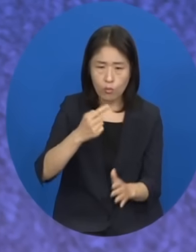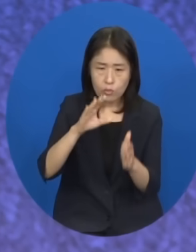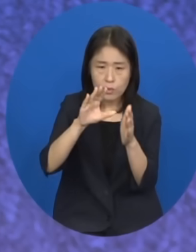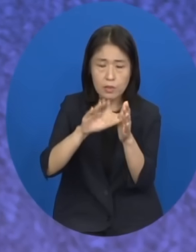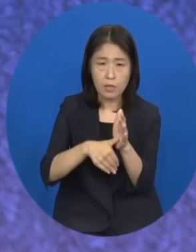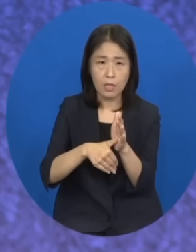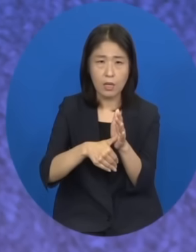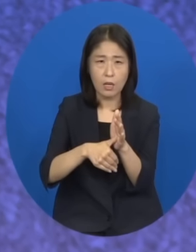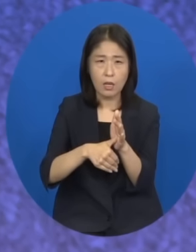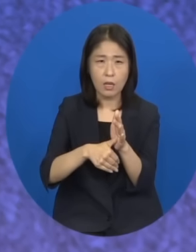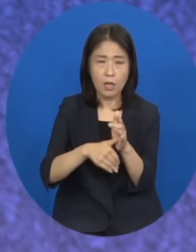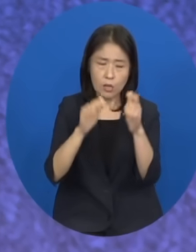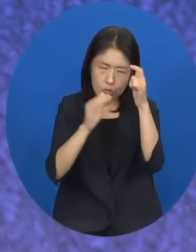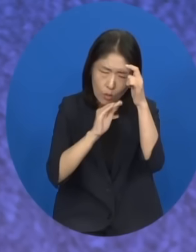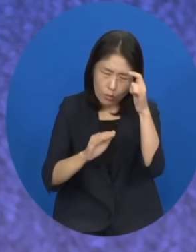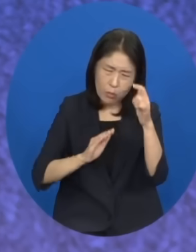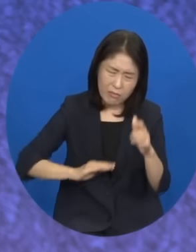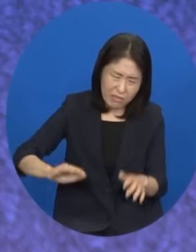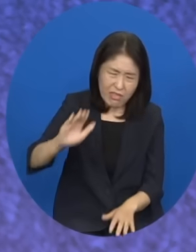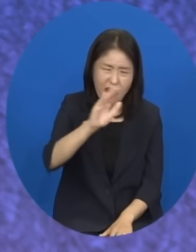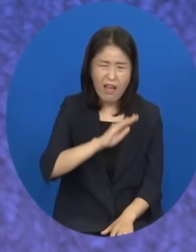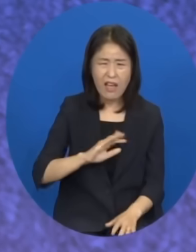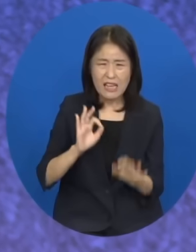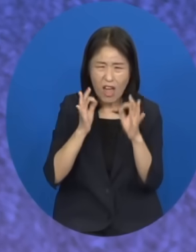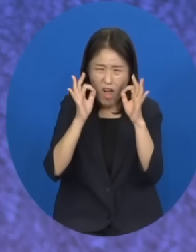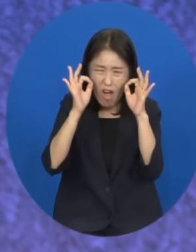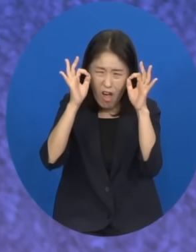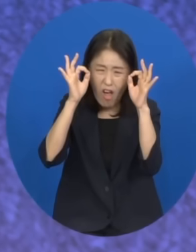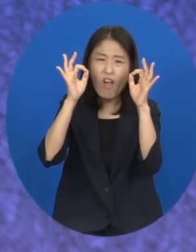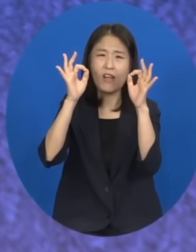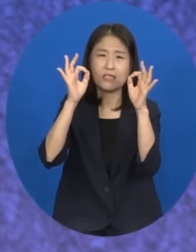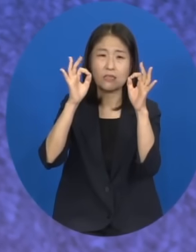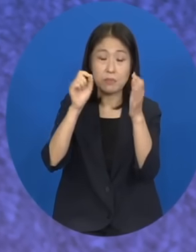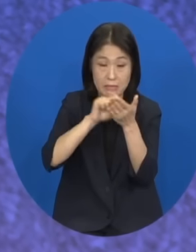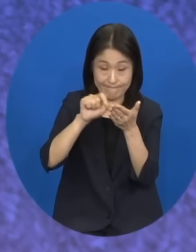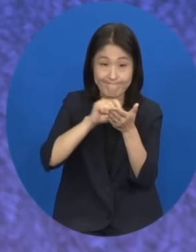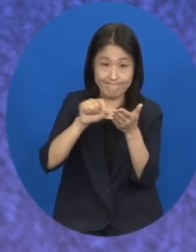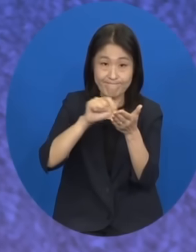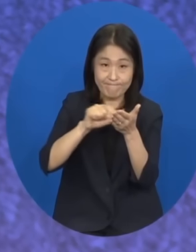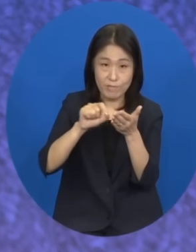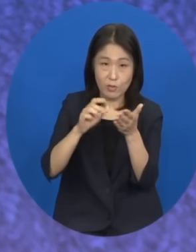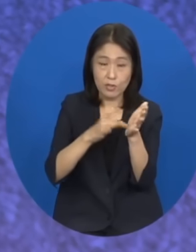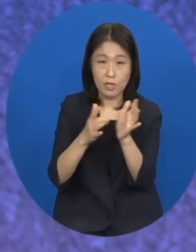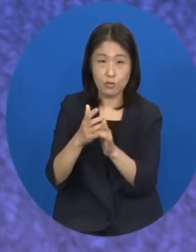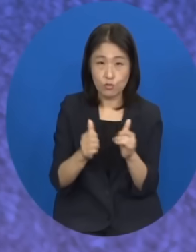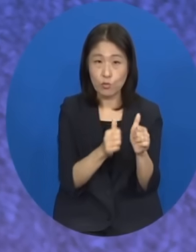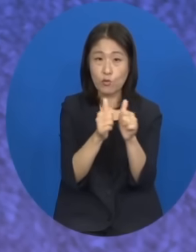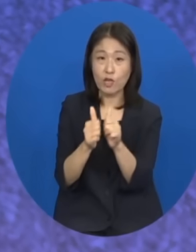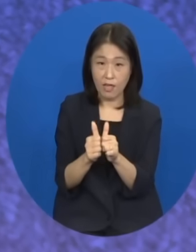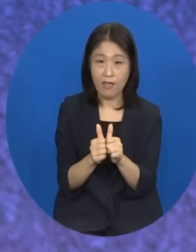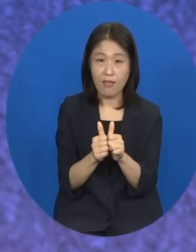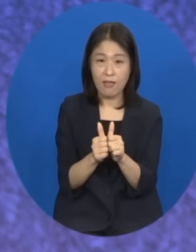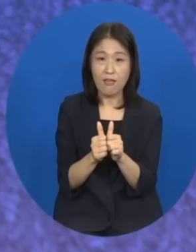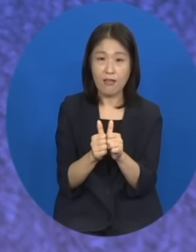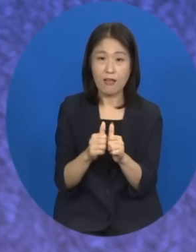선한목자교회 교인들은 다 열심히 일기를 쓰면서 주님과 동행하는 삶을 사는